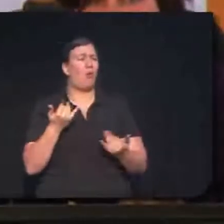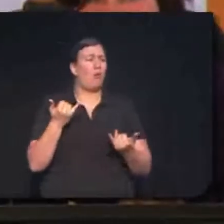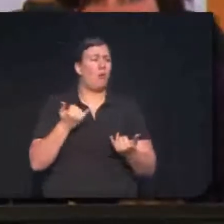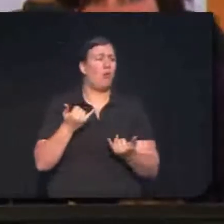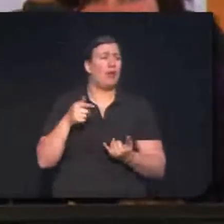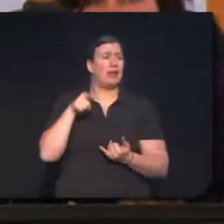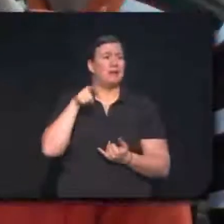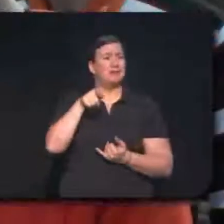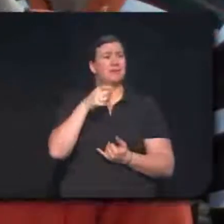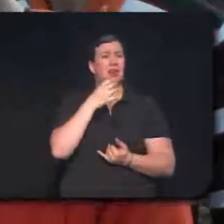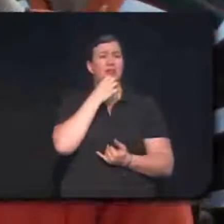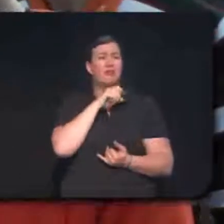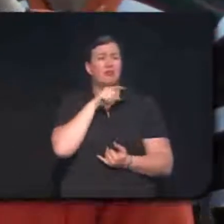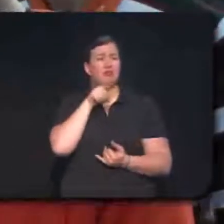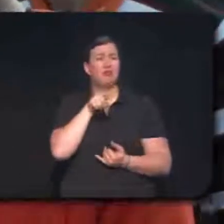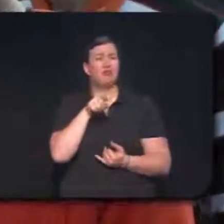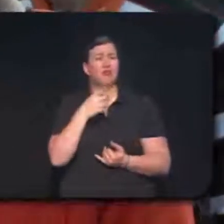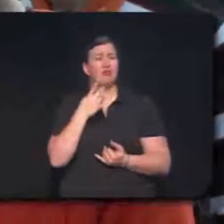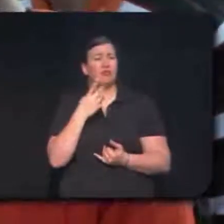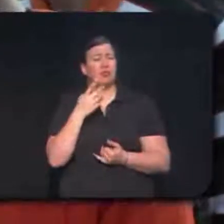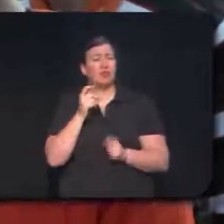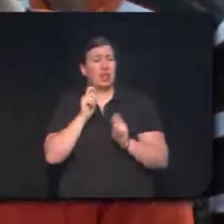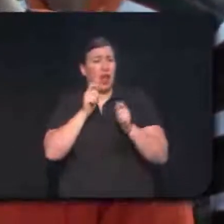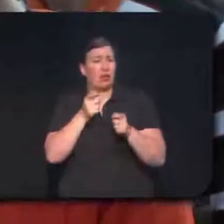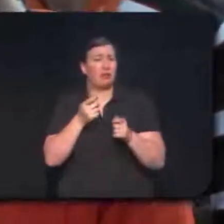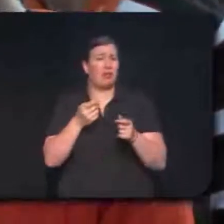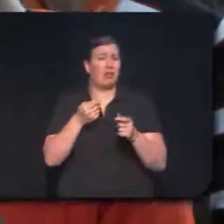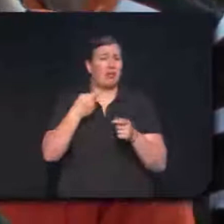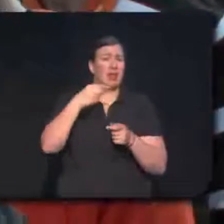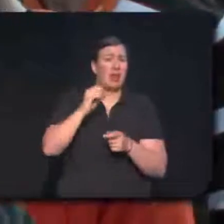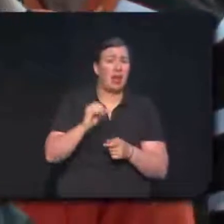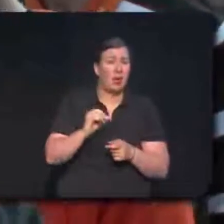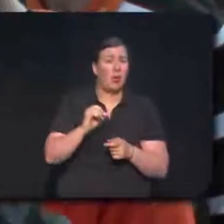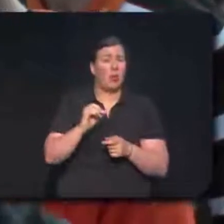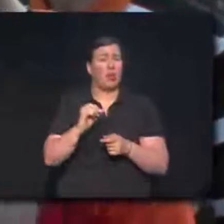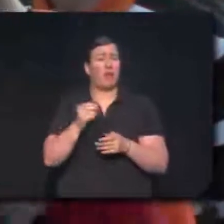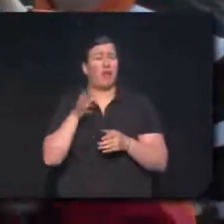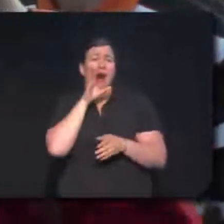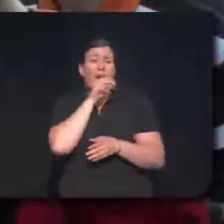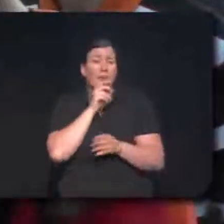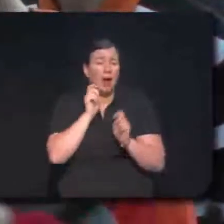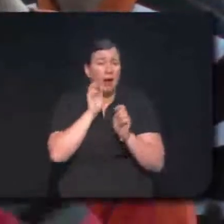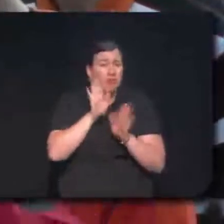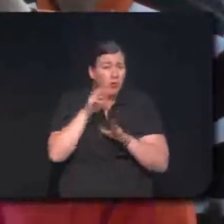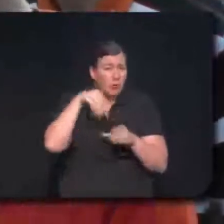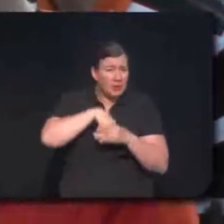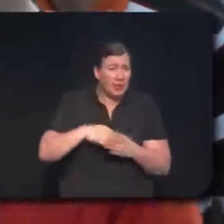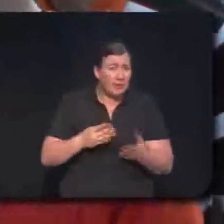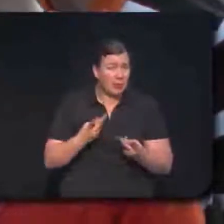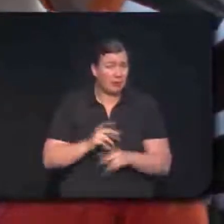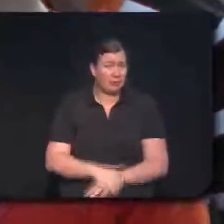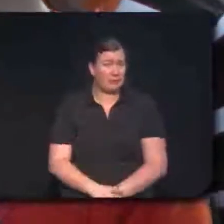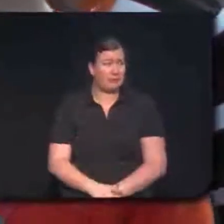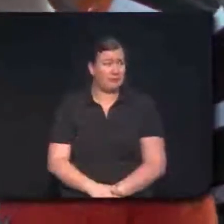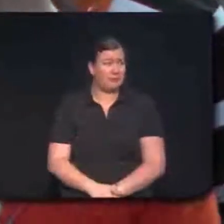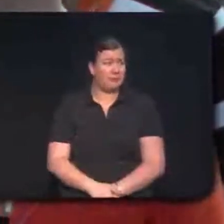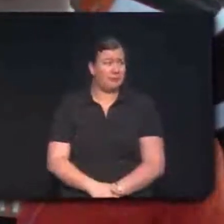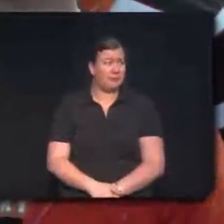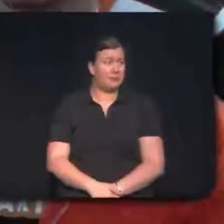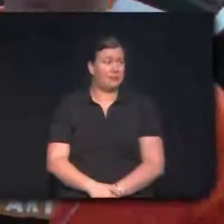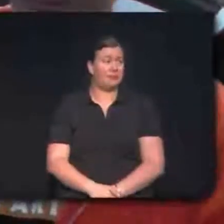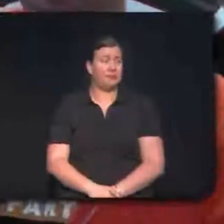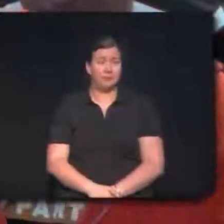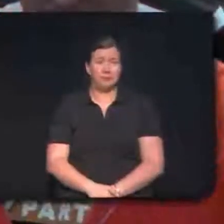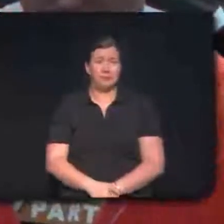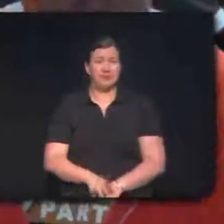Abstimmungen gibt's den BBD sieht er in der GO an den Antrag auf geheime Abstimmung vor das ist nichts was in der Satzung